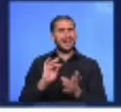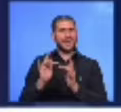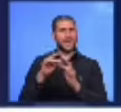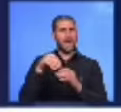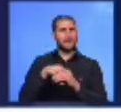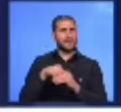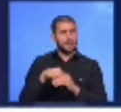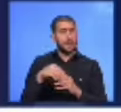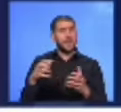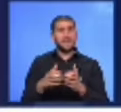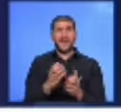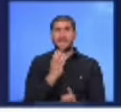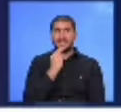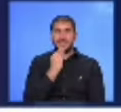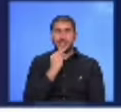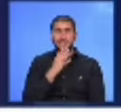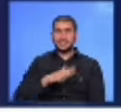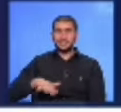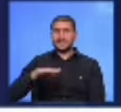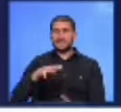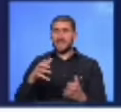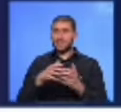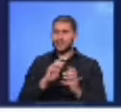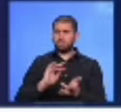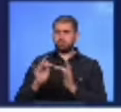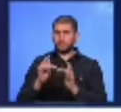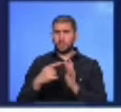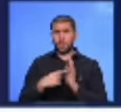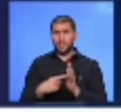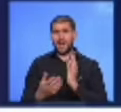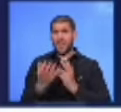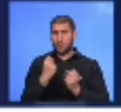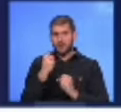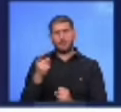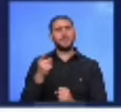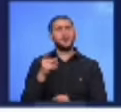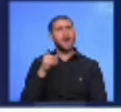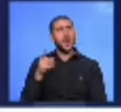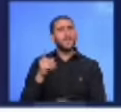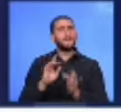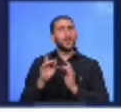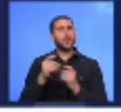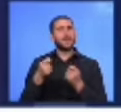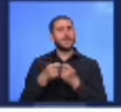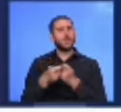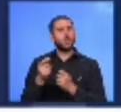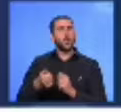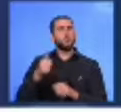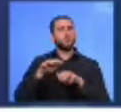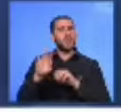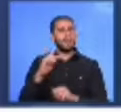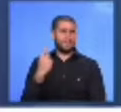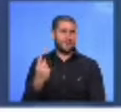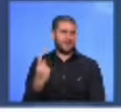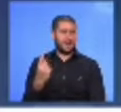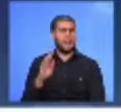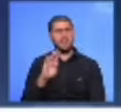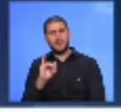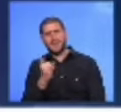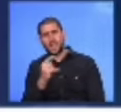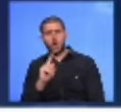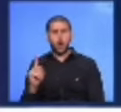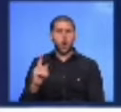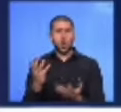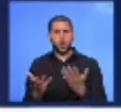בחברה הישראלית, שסביבם החברה שלנו נקראת, לצורך העניין החטופים, לצורך העניין המחלוקת סביב ראש הממשלה נתניהו, כן ביבי, לא ביבי, הדברים